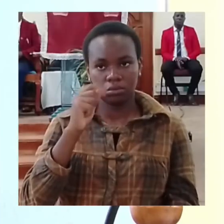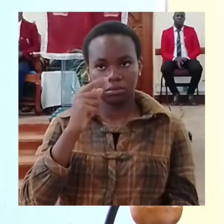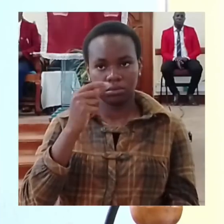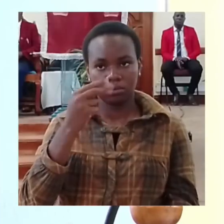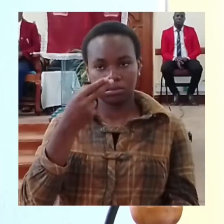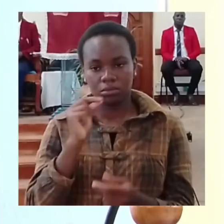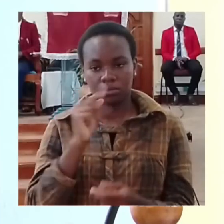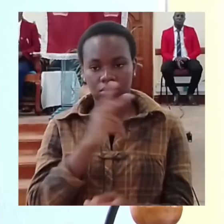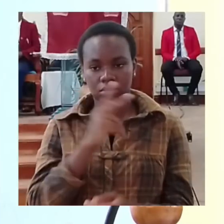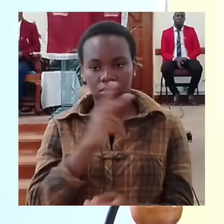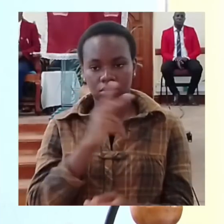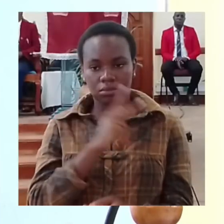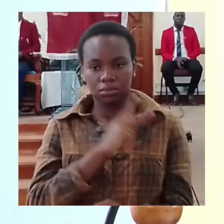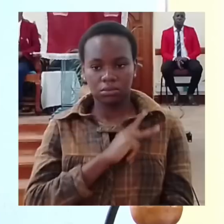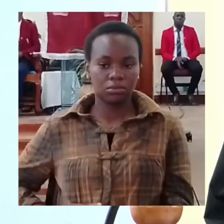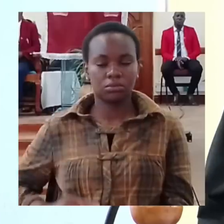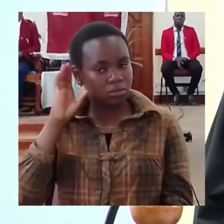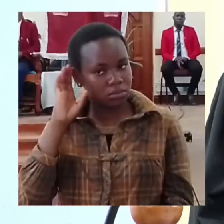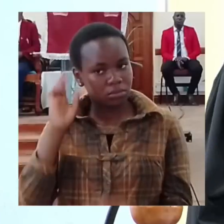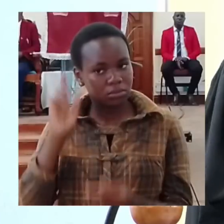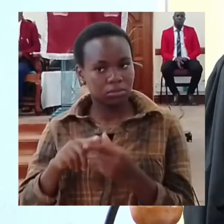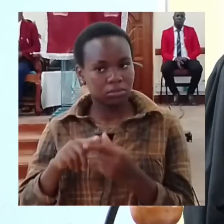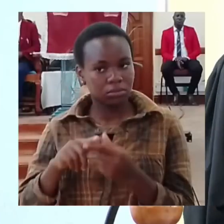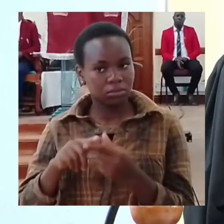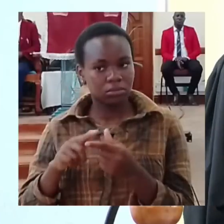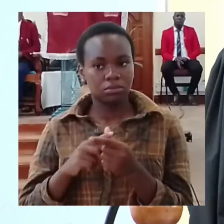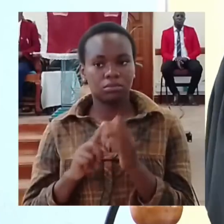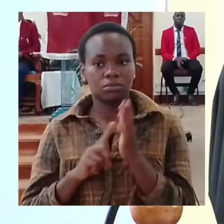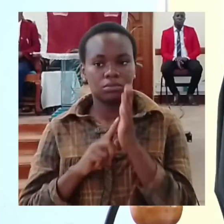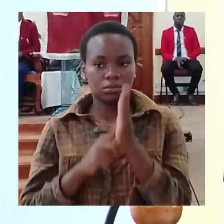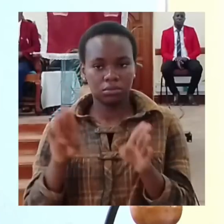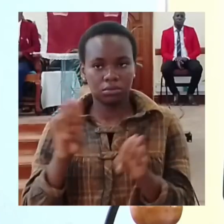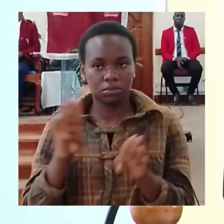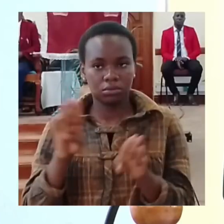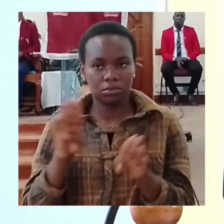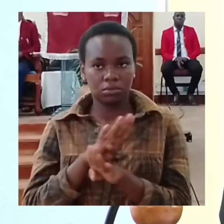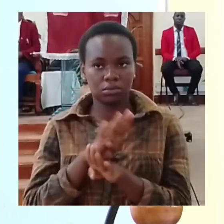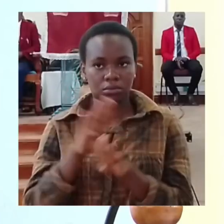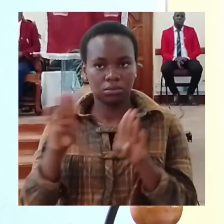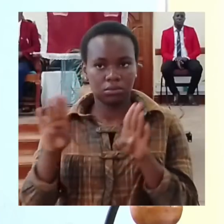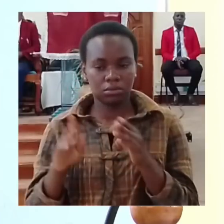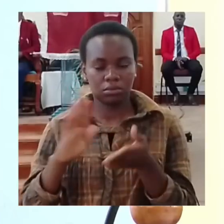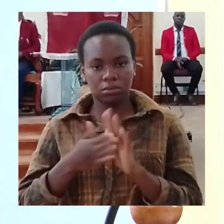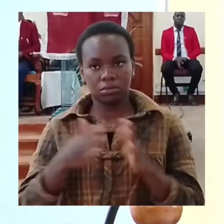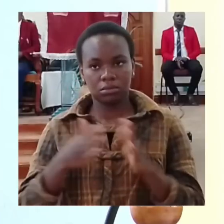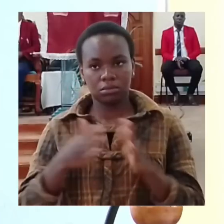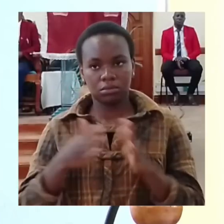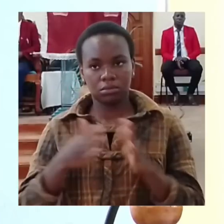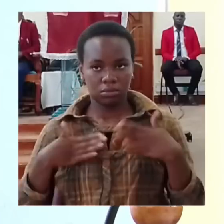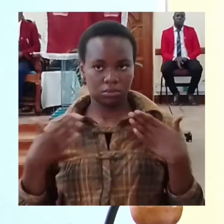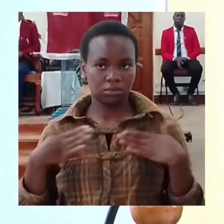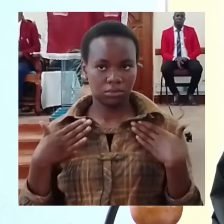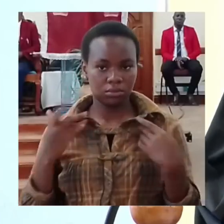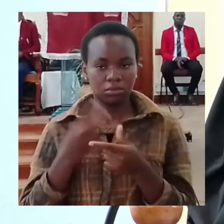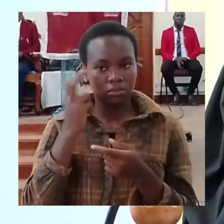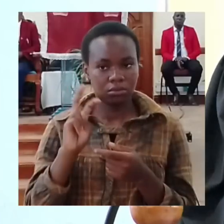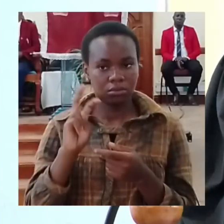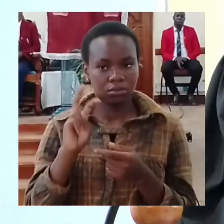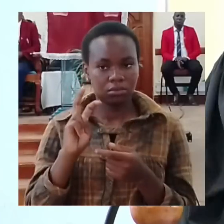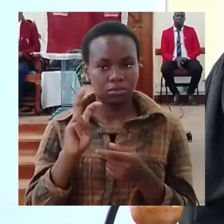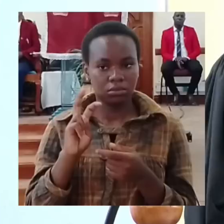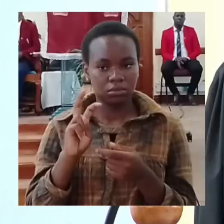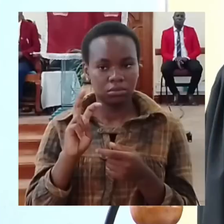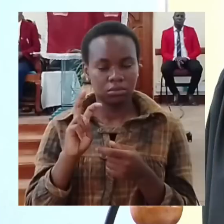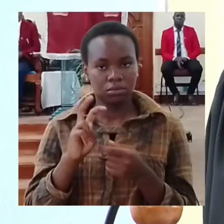ucio agithikiriria akiona indo iria ciamukenagia we mwenyewe, akiona ng'ondu iria